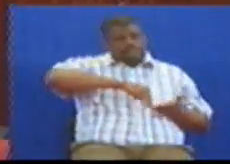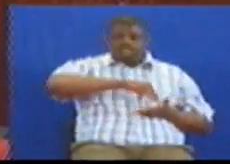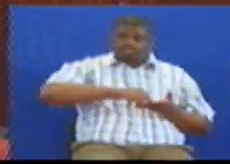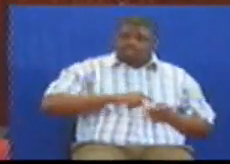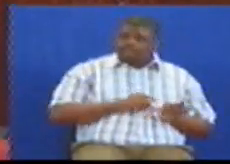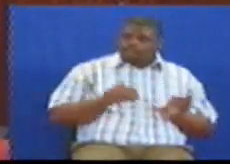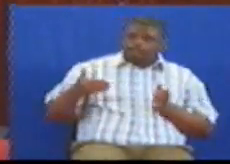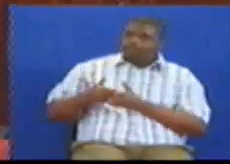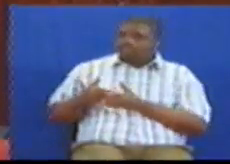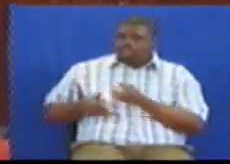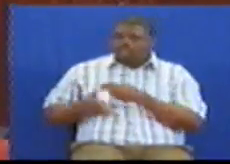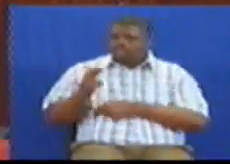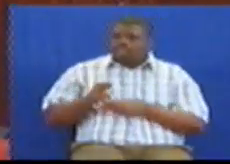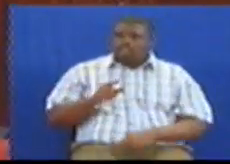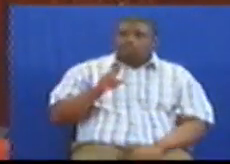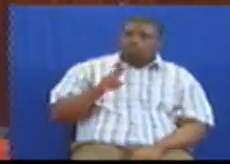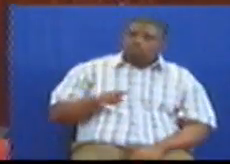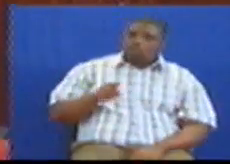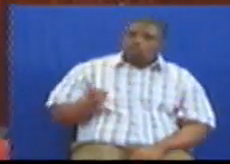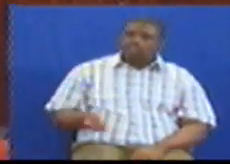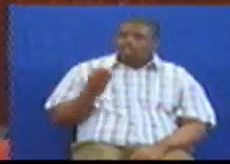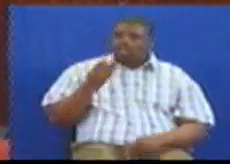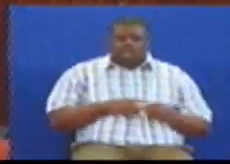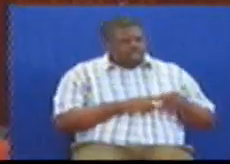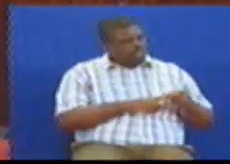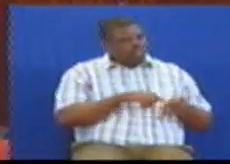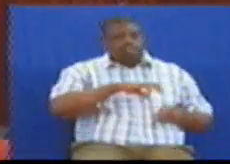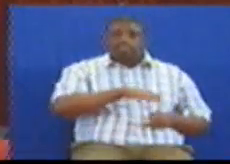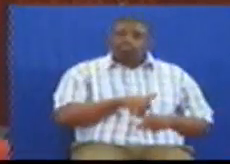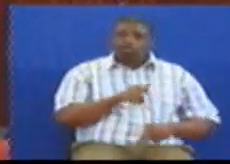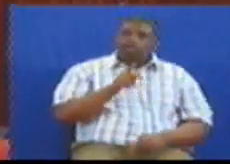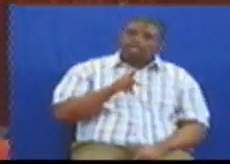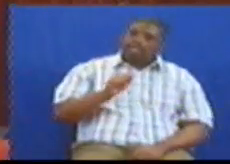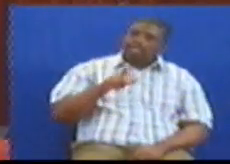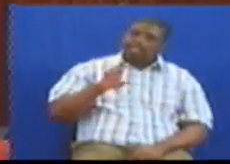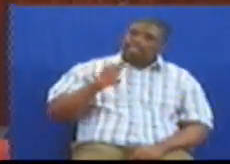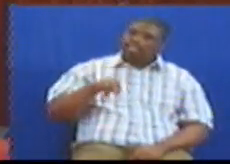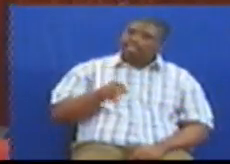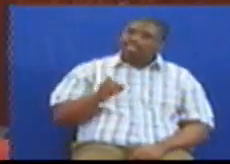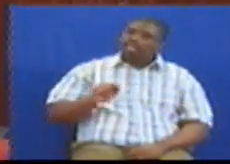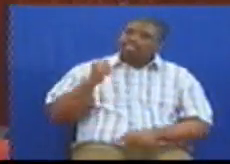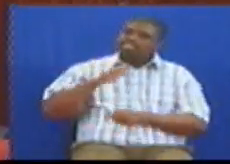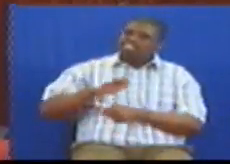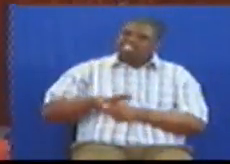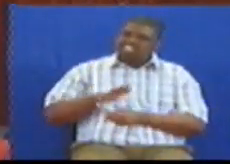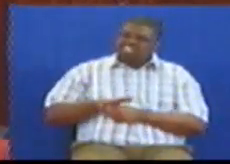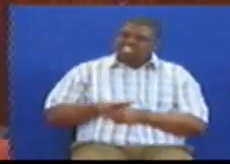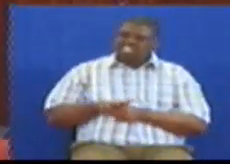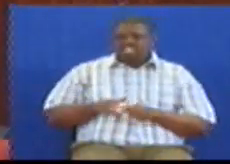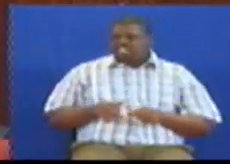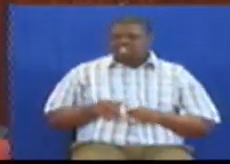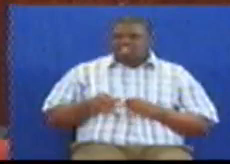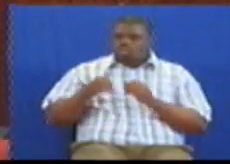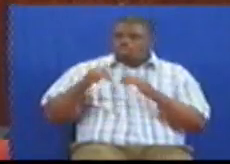kwenda katika kata ya Luhota, Magulilwa, katika jimbo la Kalenga, ambazo nyingi kuna makaravati yamekatika